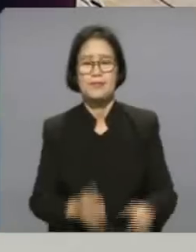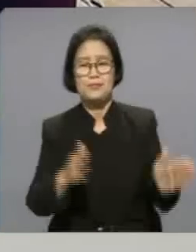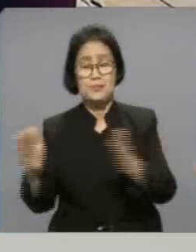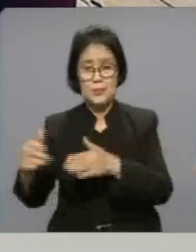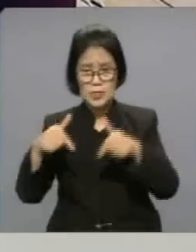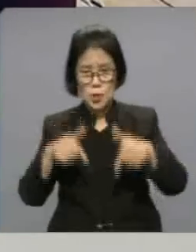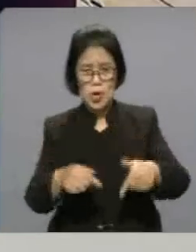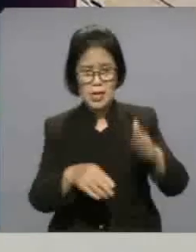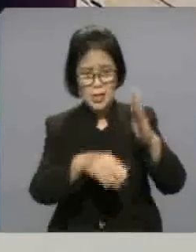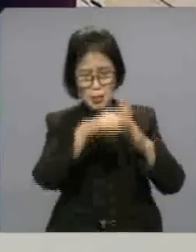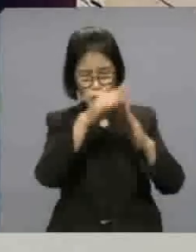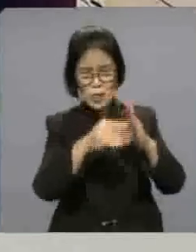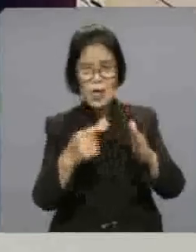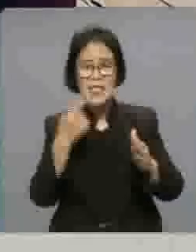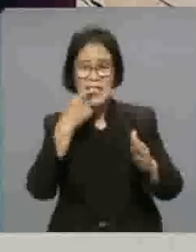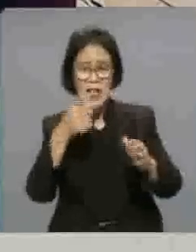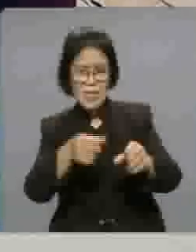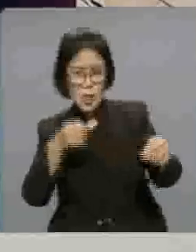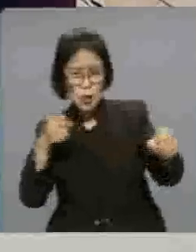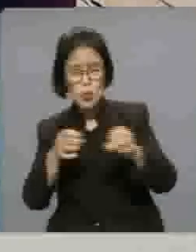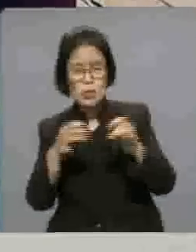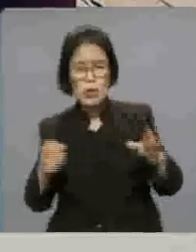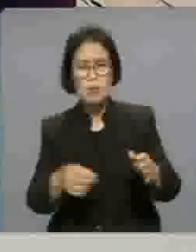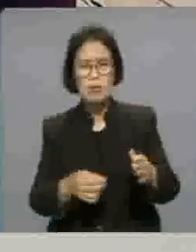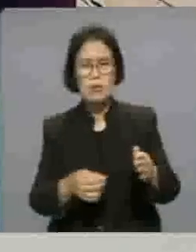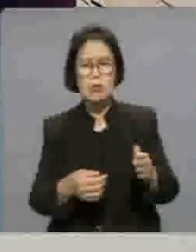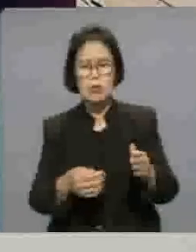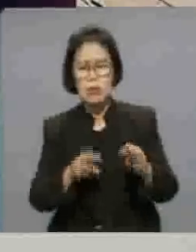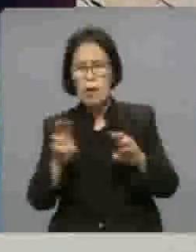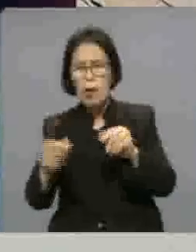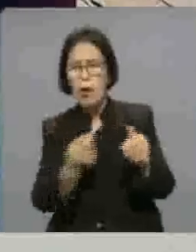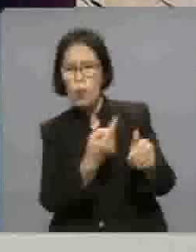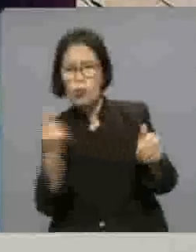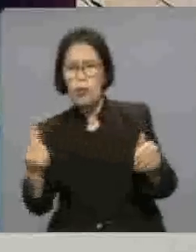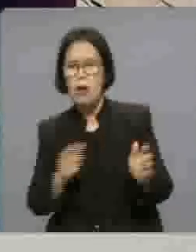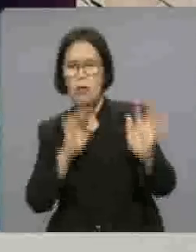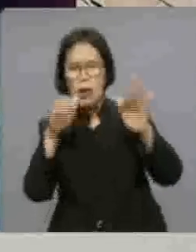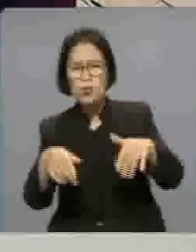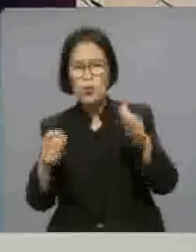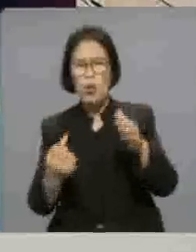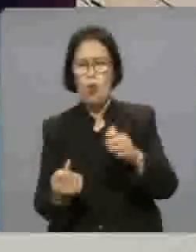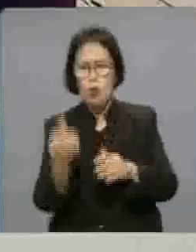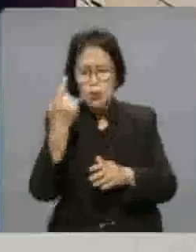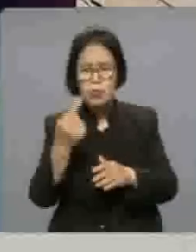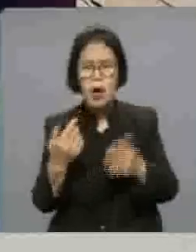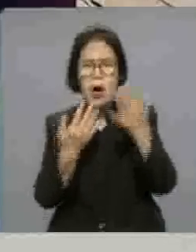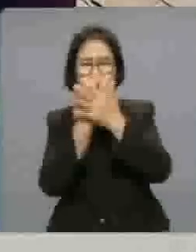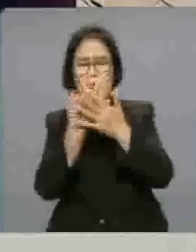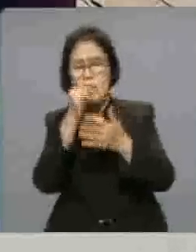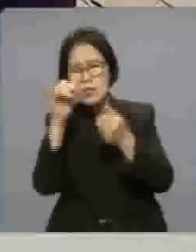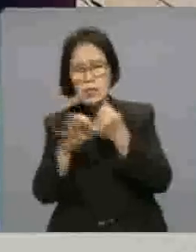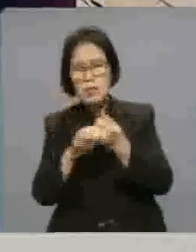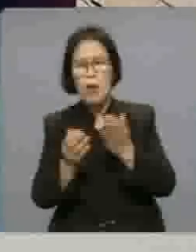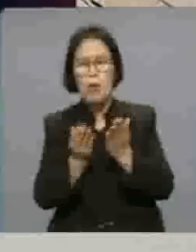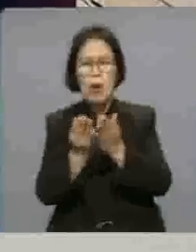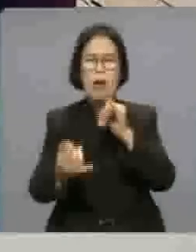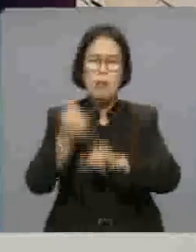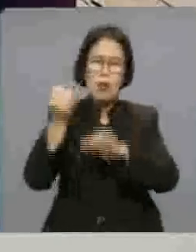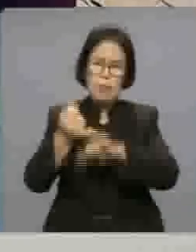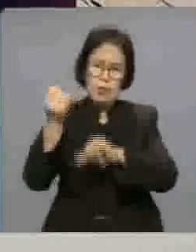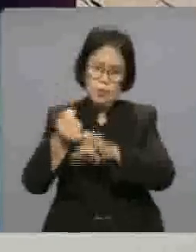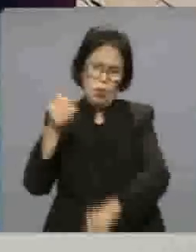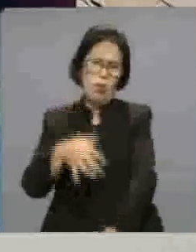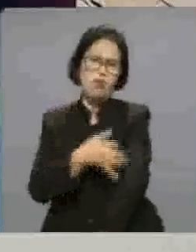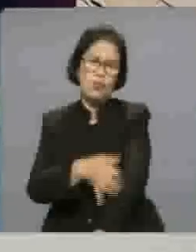서해 최북단 백령도 주민들은 그동안 육지로 나올 때 파도가 조금만 높거나 안개가 끼면 여객선이 결항돼 불편이